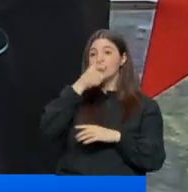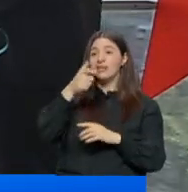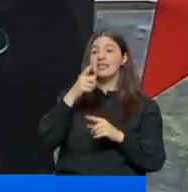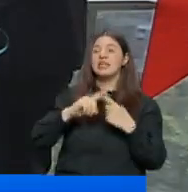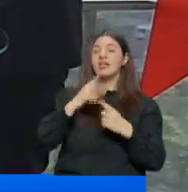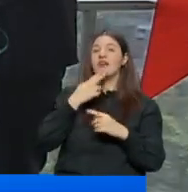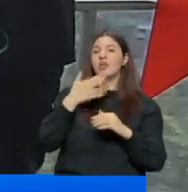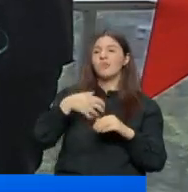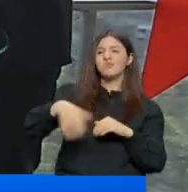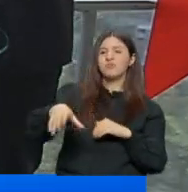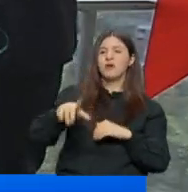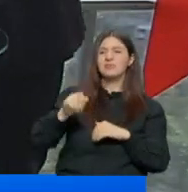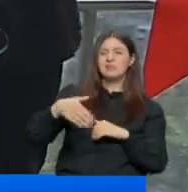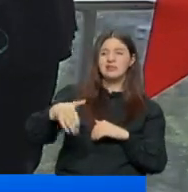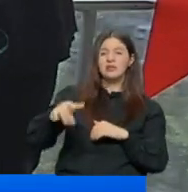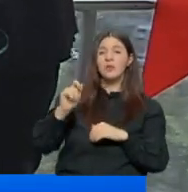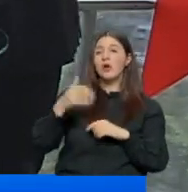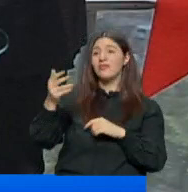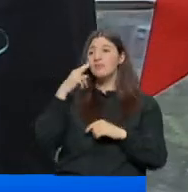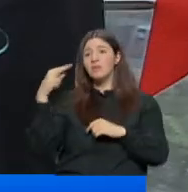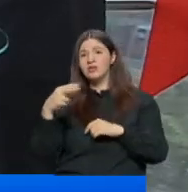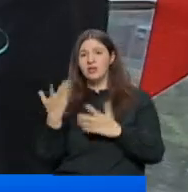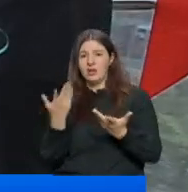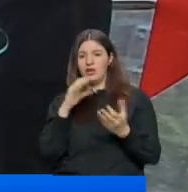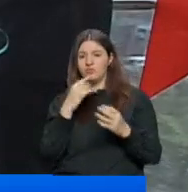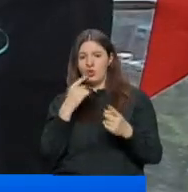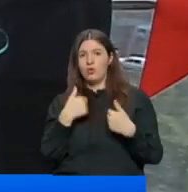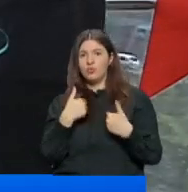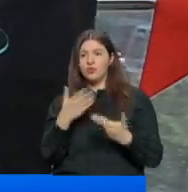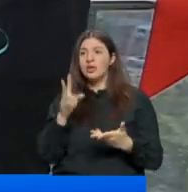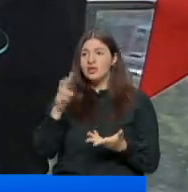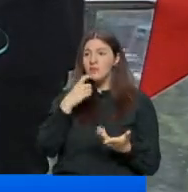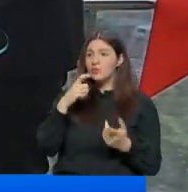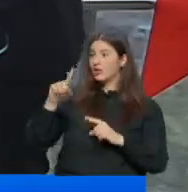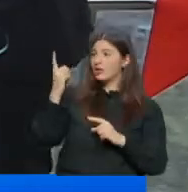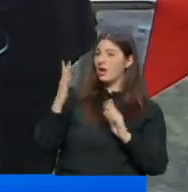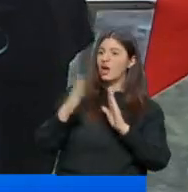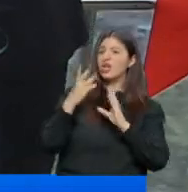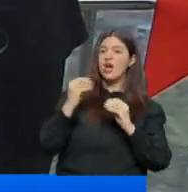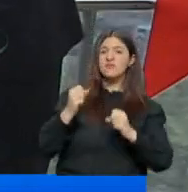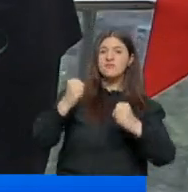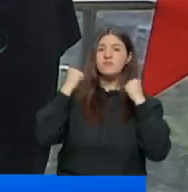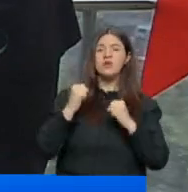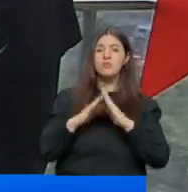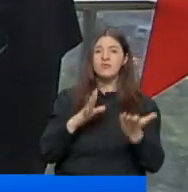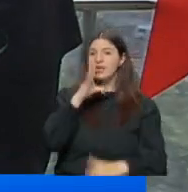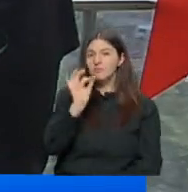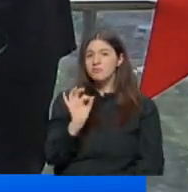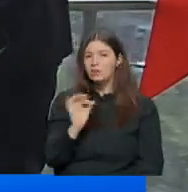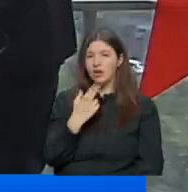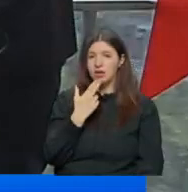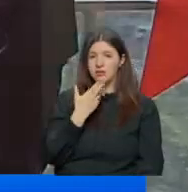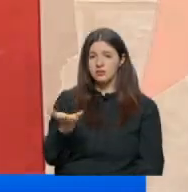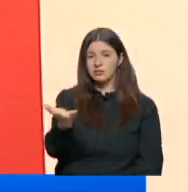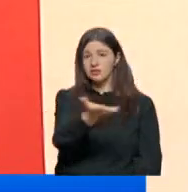siyaset kadını dışlamaya çalışıyor. Öteki taraftan baktığımızda hep söylüyorum bunu. 20 yıldır bu iktidara karşı en kararlı muhalefeti kim yaptı Türkiye'de?